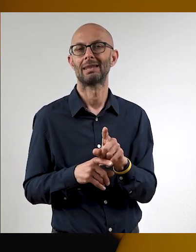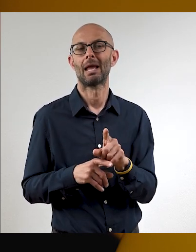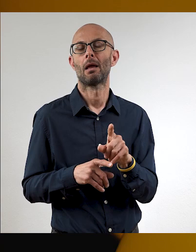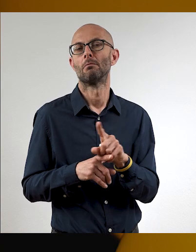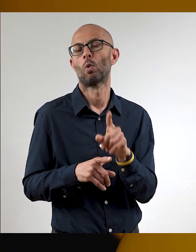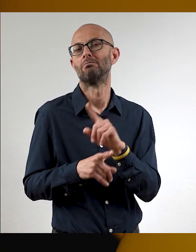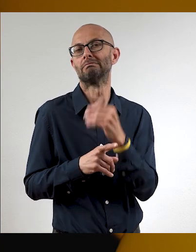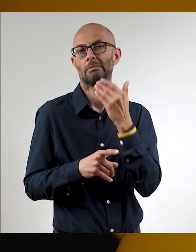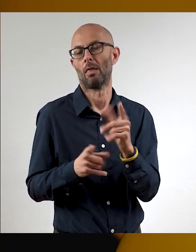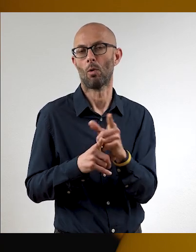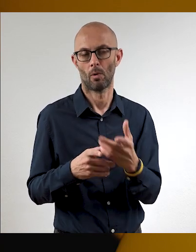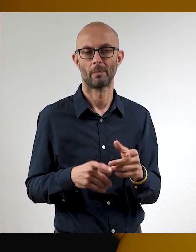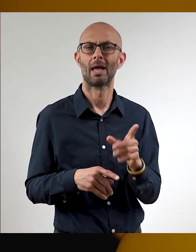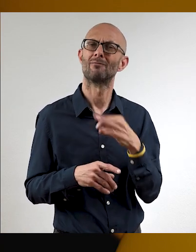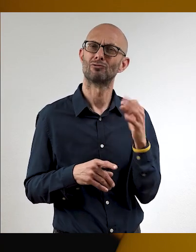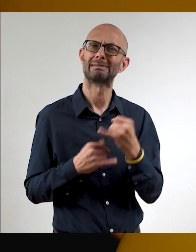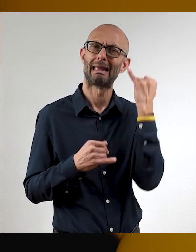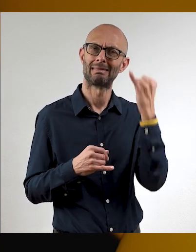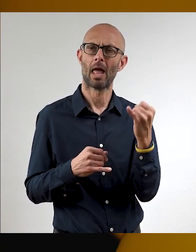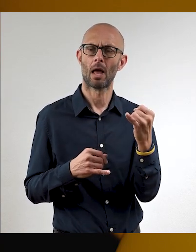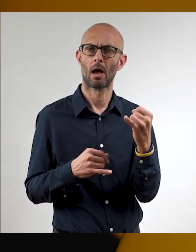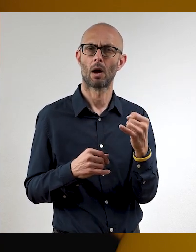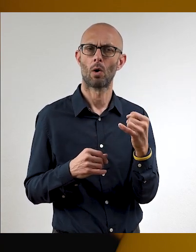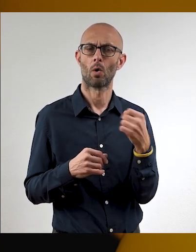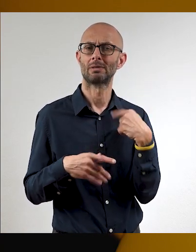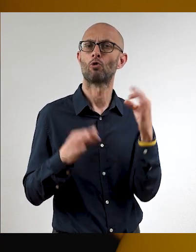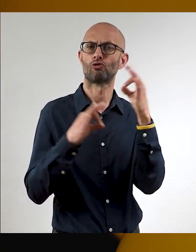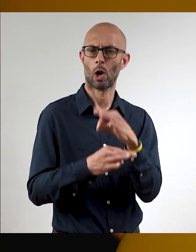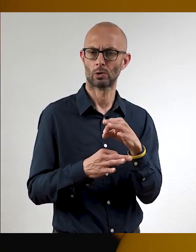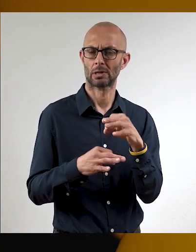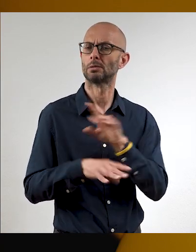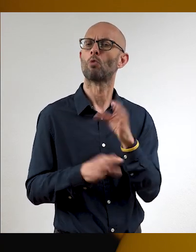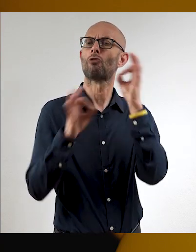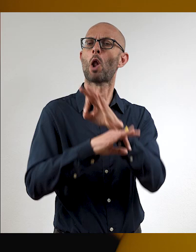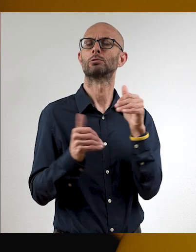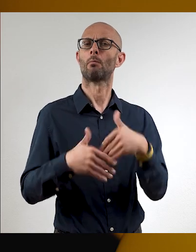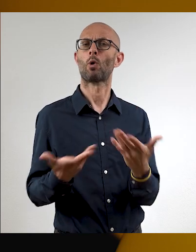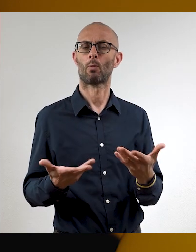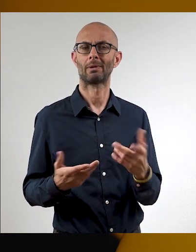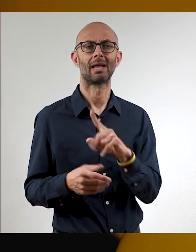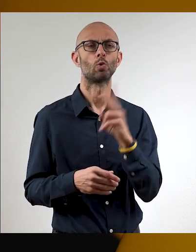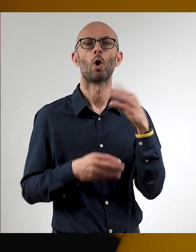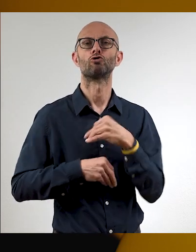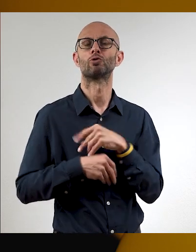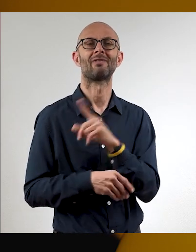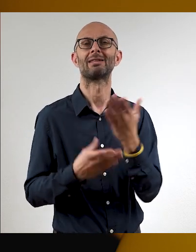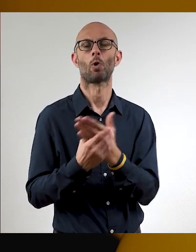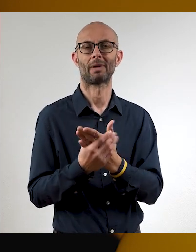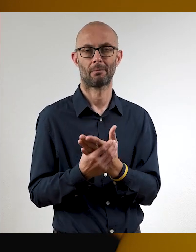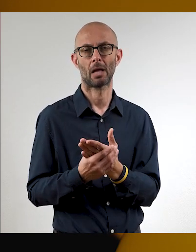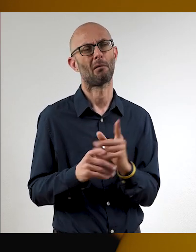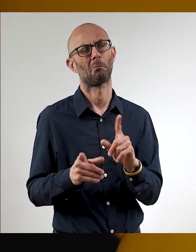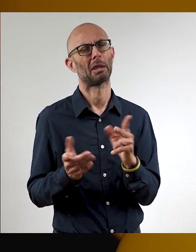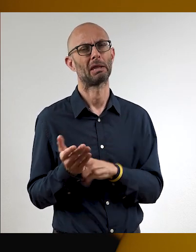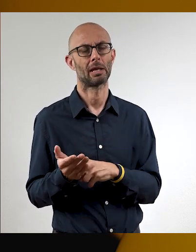Skratka, včasih je ideja, ne, da ko smo žalostni, da smo lahko sem žalostni, ne, da neka druga čustva niso primerna. Pa